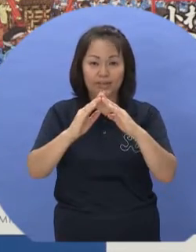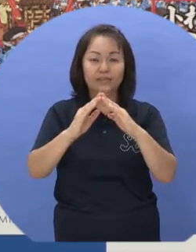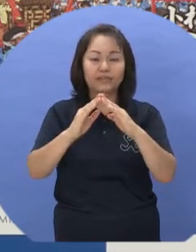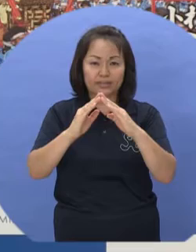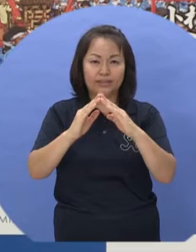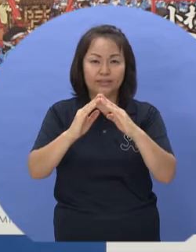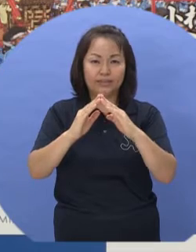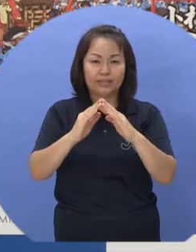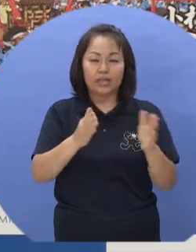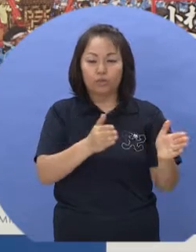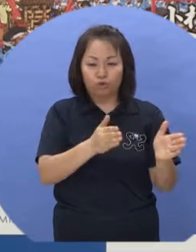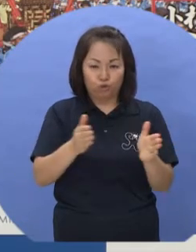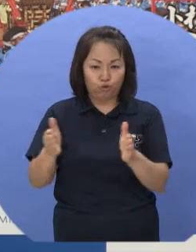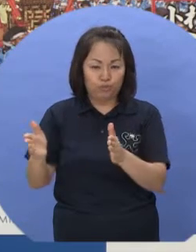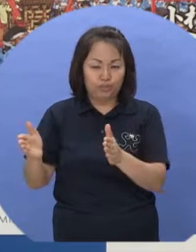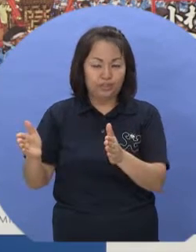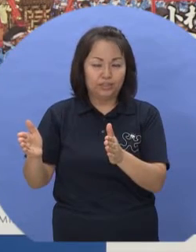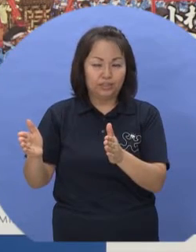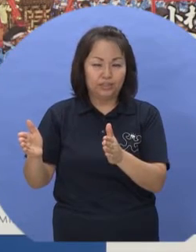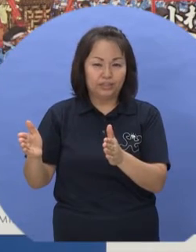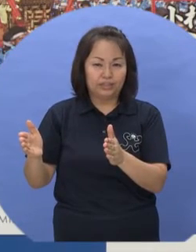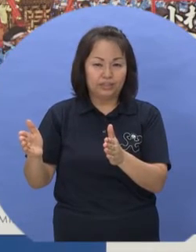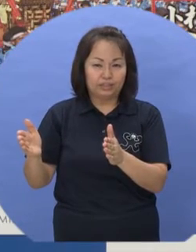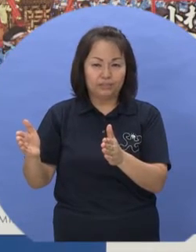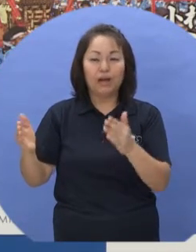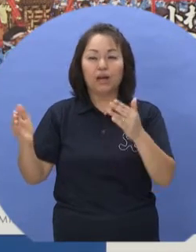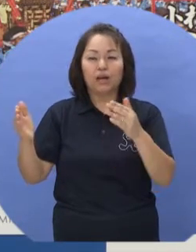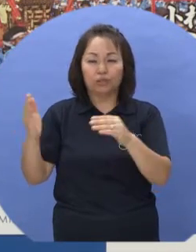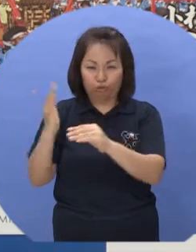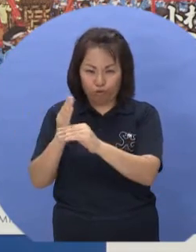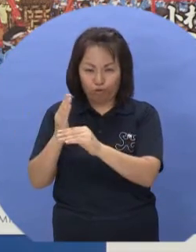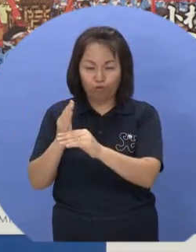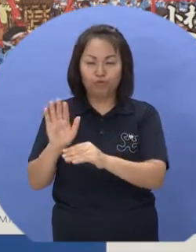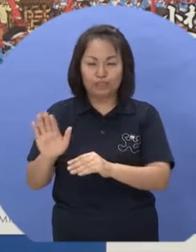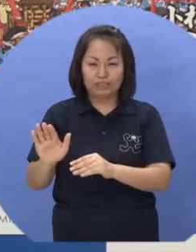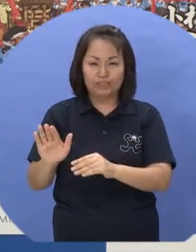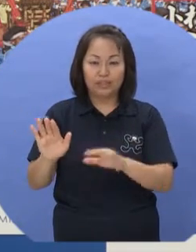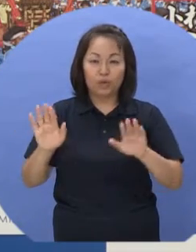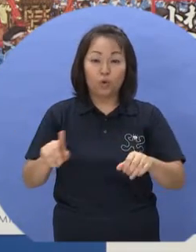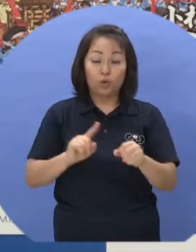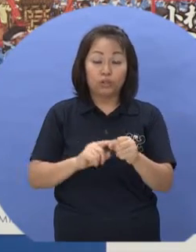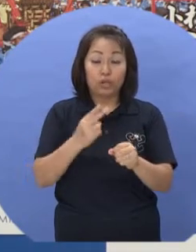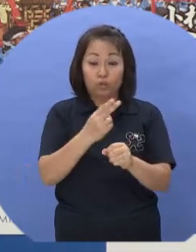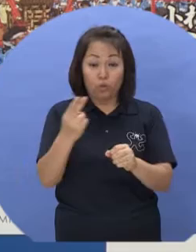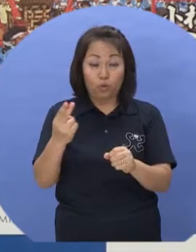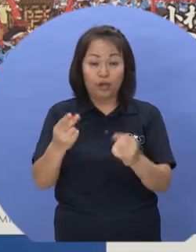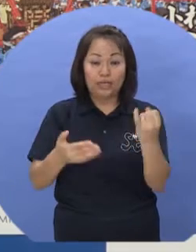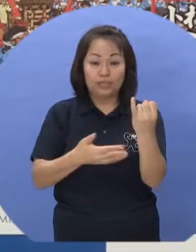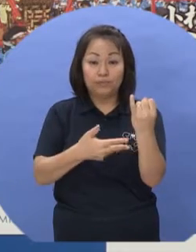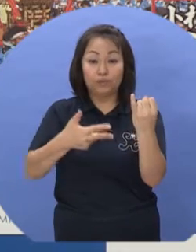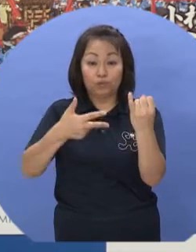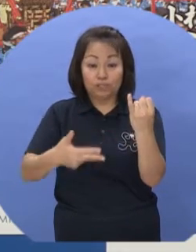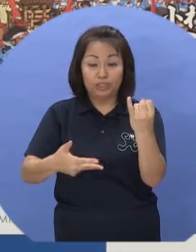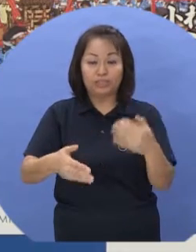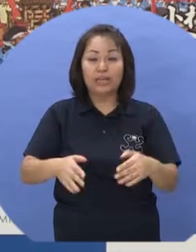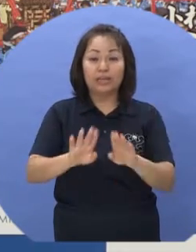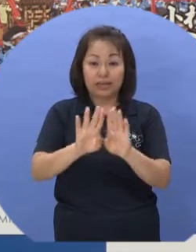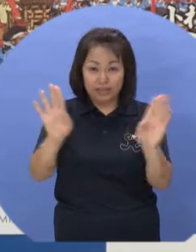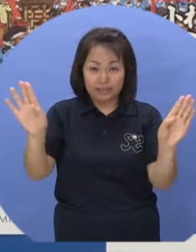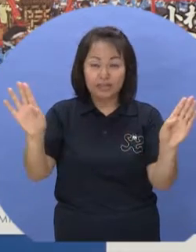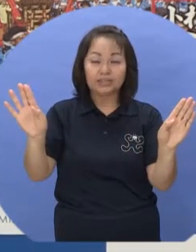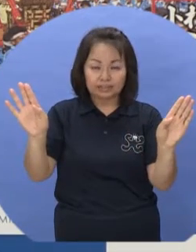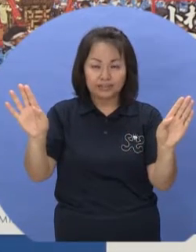ね、準備などをしていただいてきております。一応今年度は射水市で開催をさせていただくことにしておりま